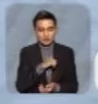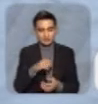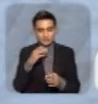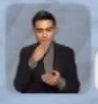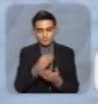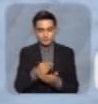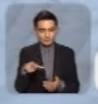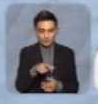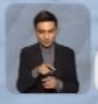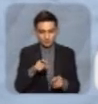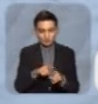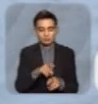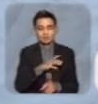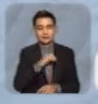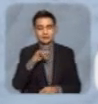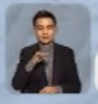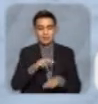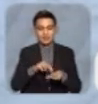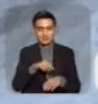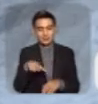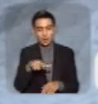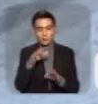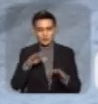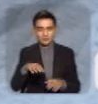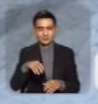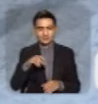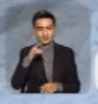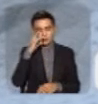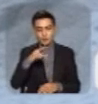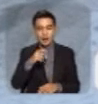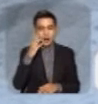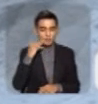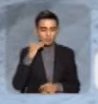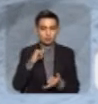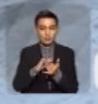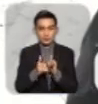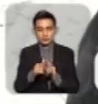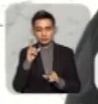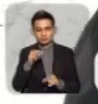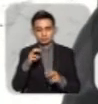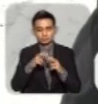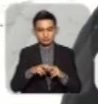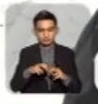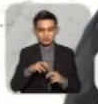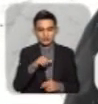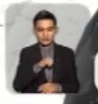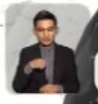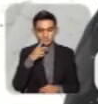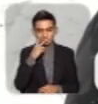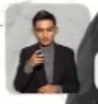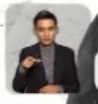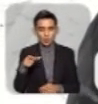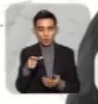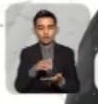содержанию. Стражи порядка проехались по участкам дорог республиканского значения Алматы-Усть-Каменогорск. Сейчас сами вот видите, автодорога